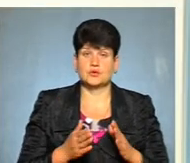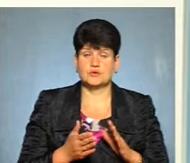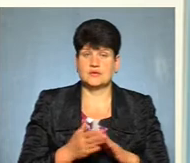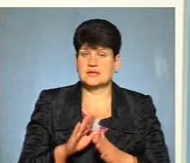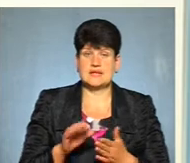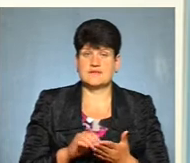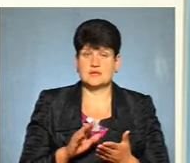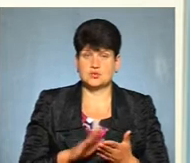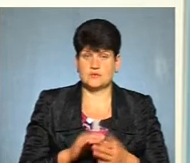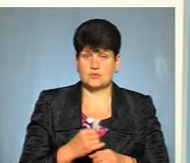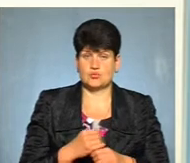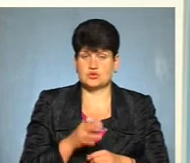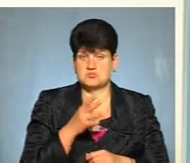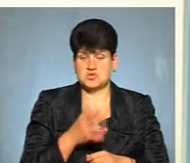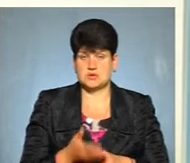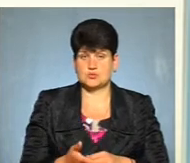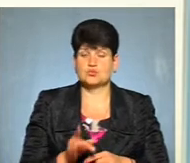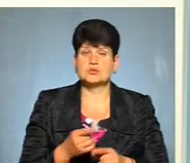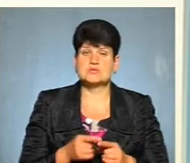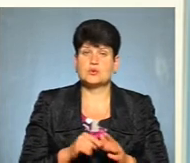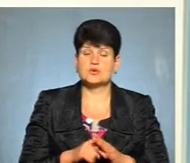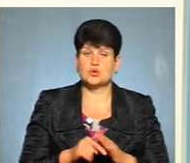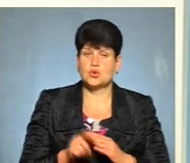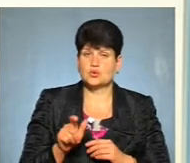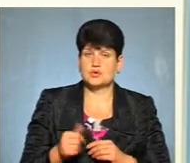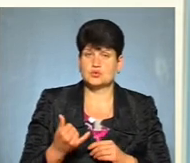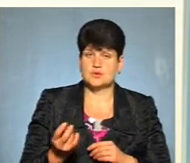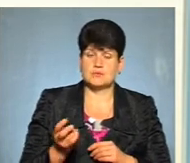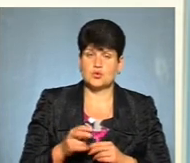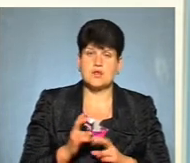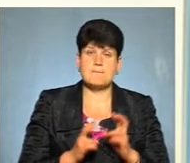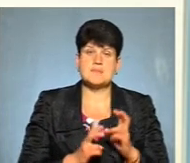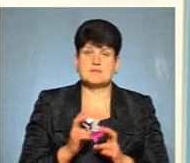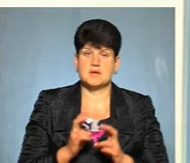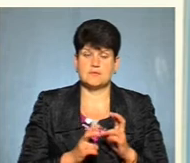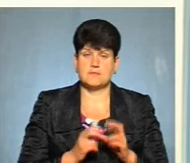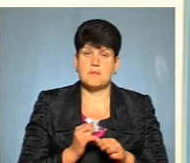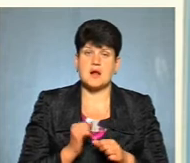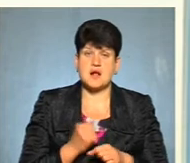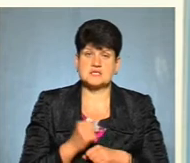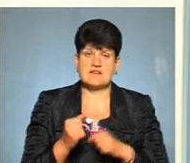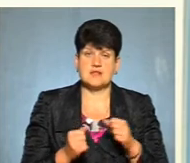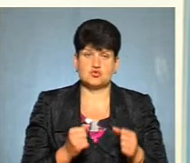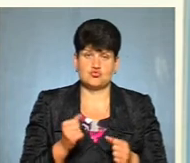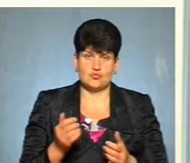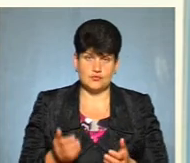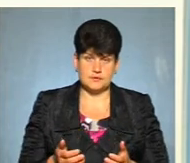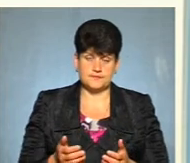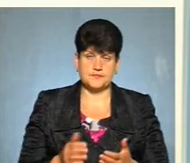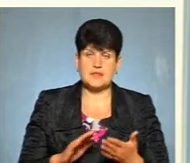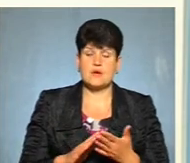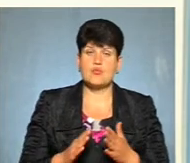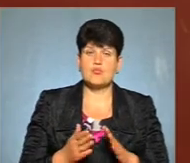нефіксованим робочим часом. Що це означає? Сьогодні людина приходить на підприємство, праця влаштовується на